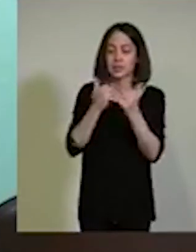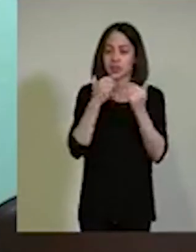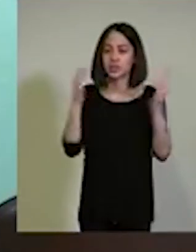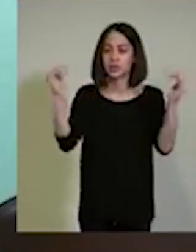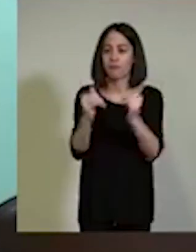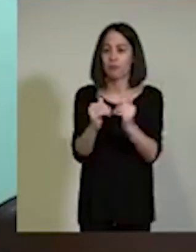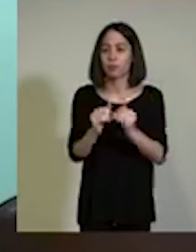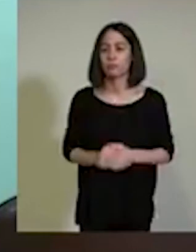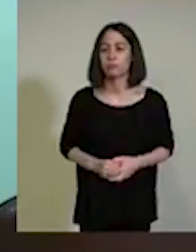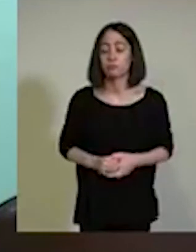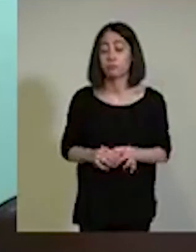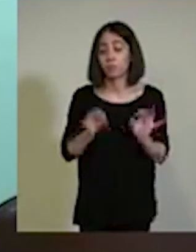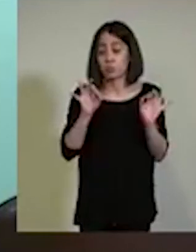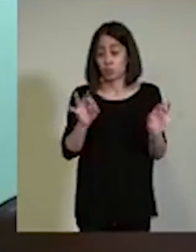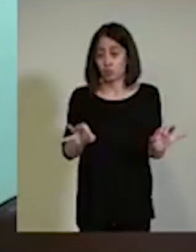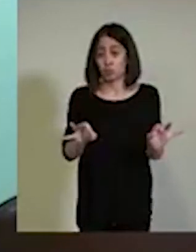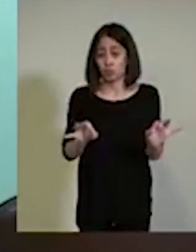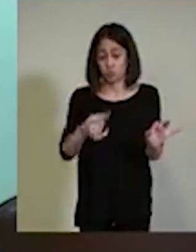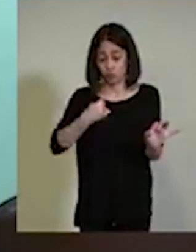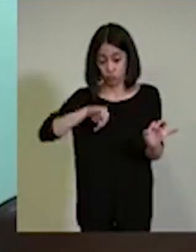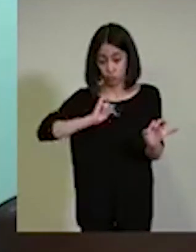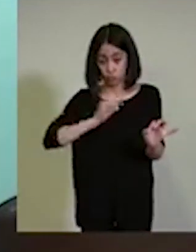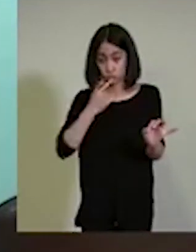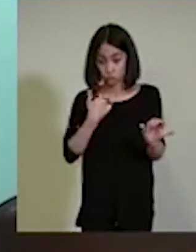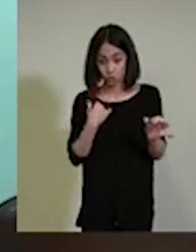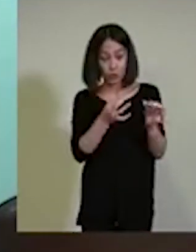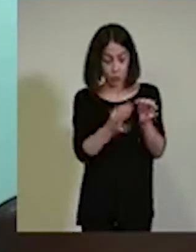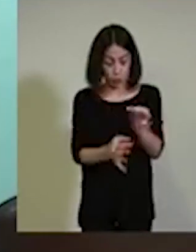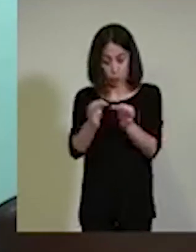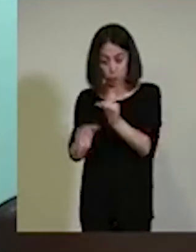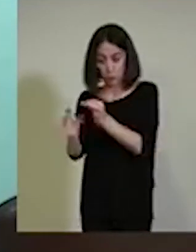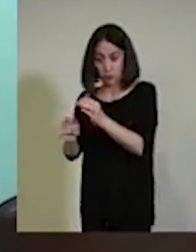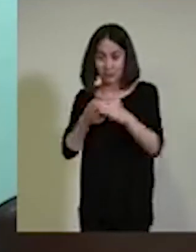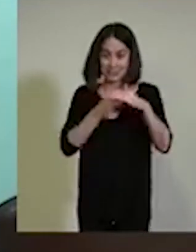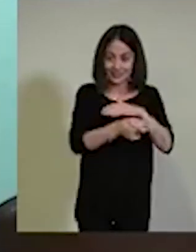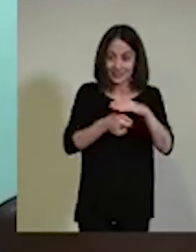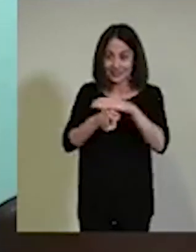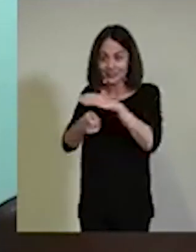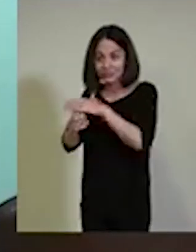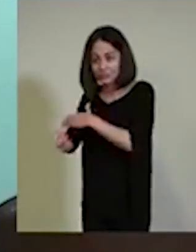Financer nos réponses à ces urgences tout en restant fidèles à notre engagement de